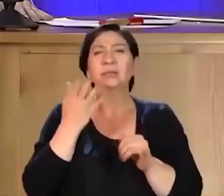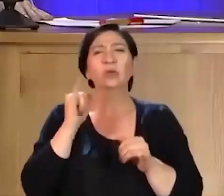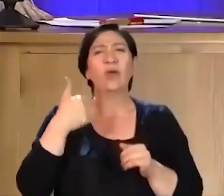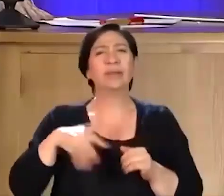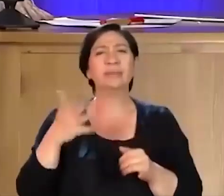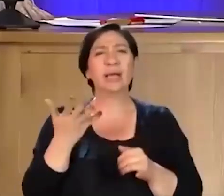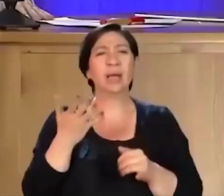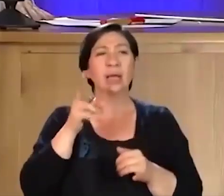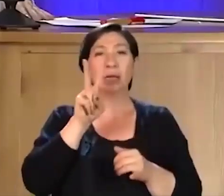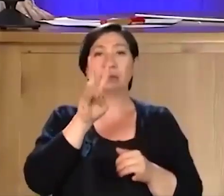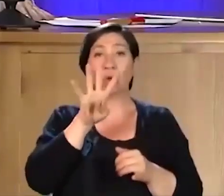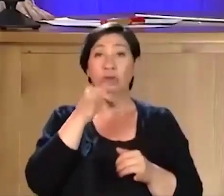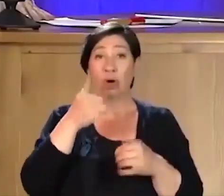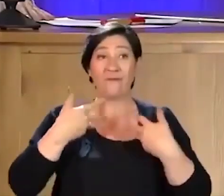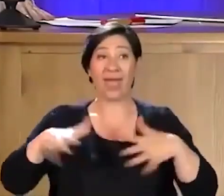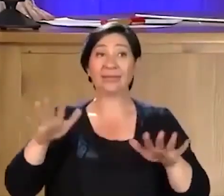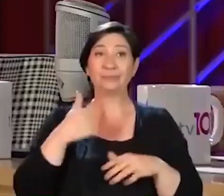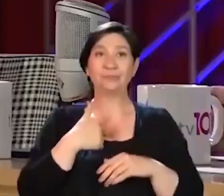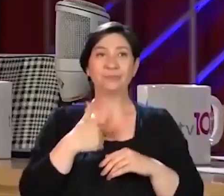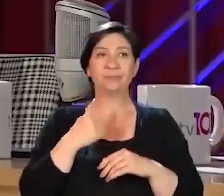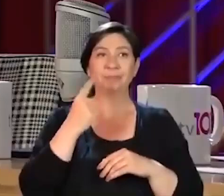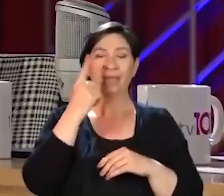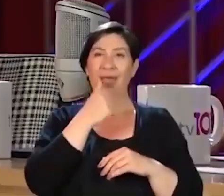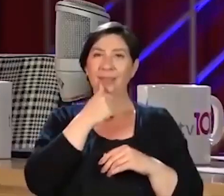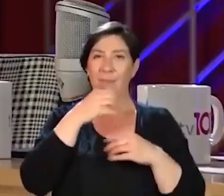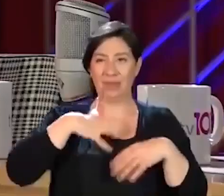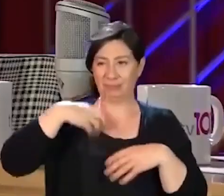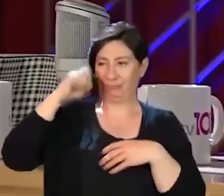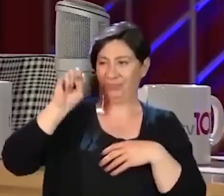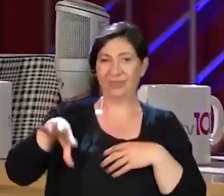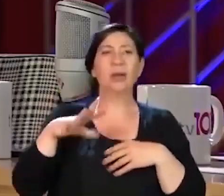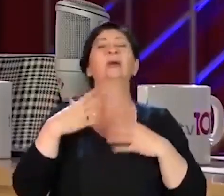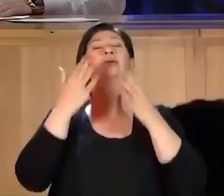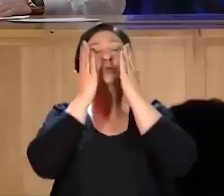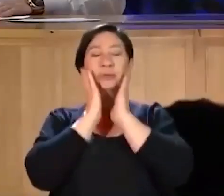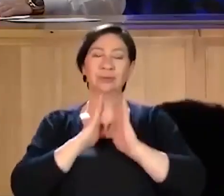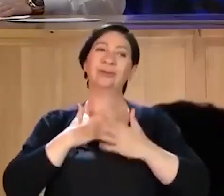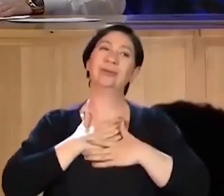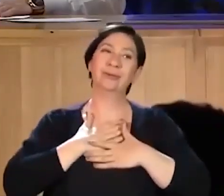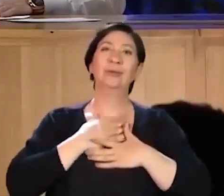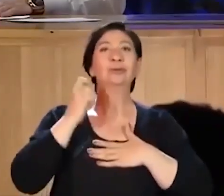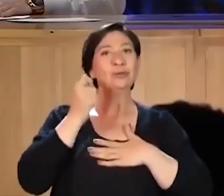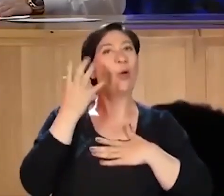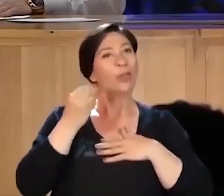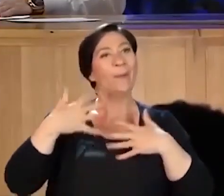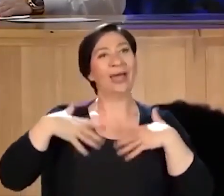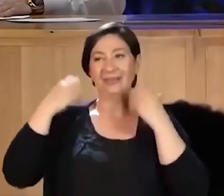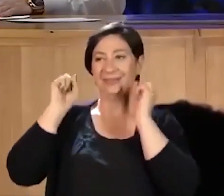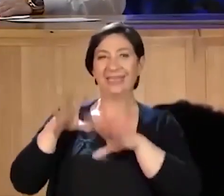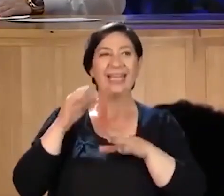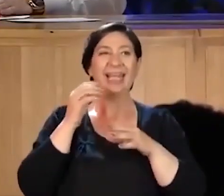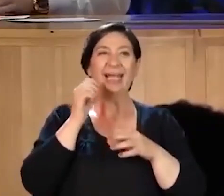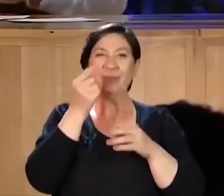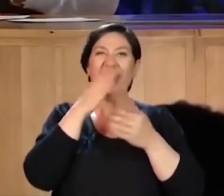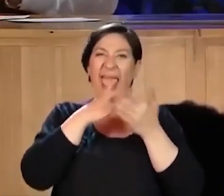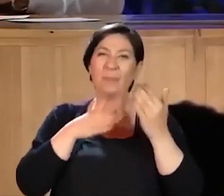kilo verdin? 24 kilo kadar verdim. Bir tane adam çıkarmışsın içinden. Çok şükür çıkardım. Zorlasam... bir yarım daha